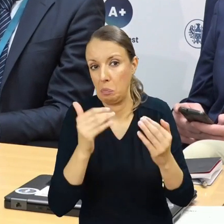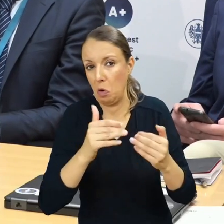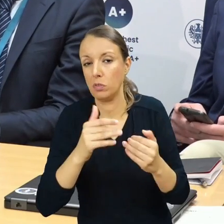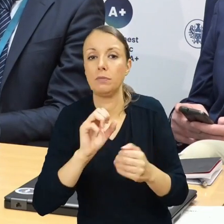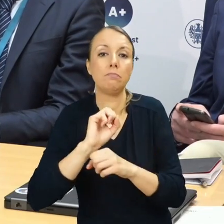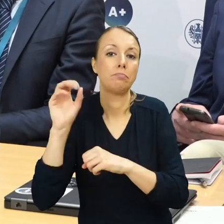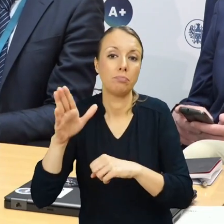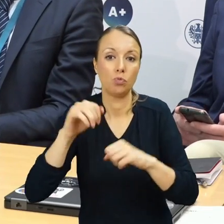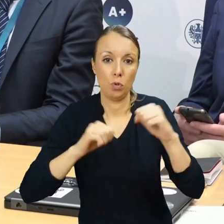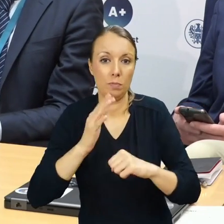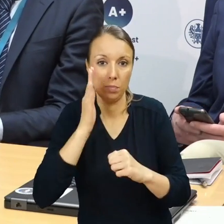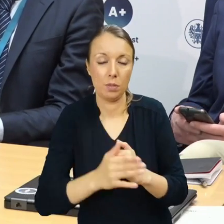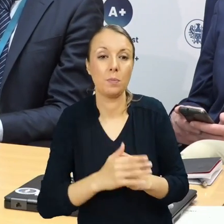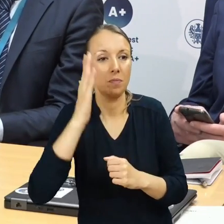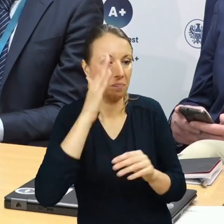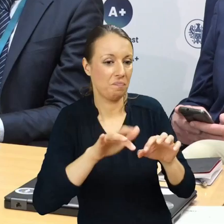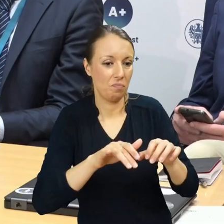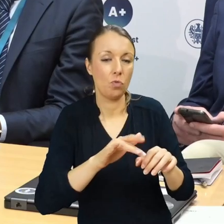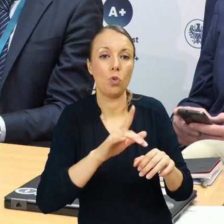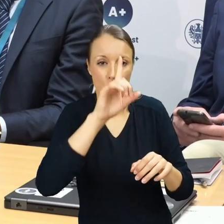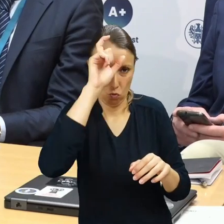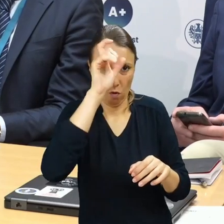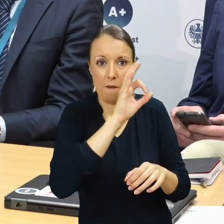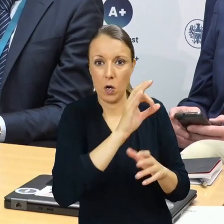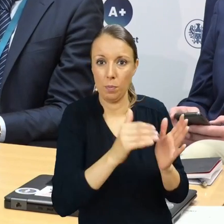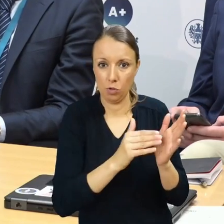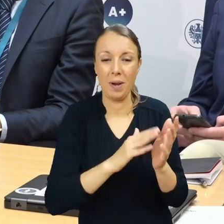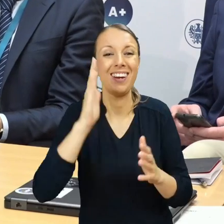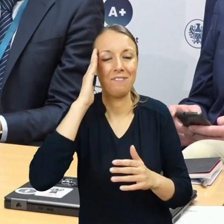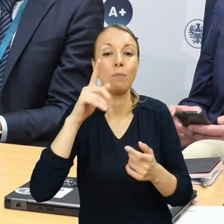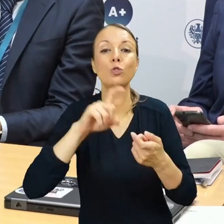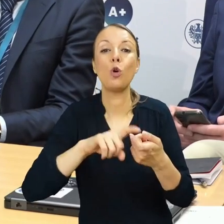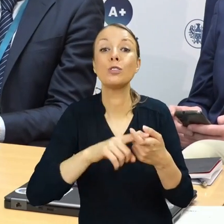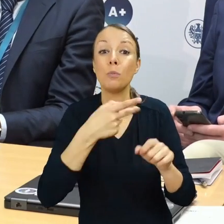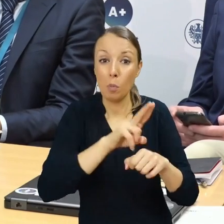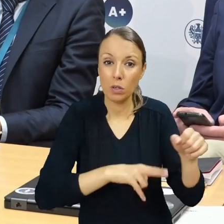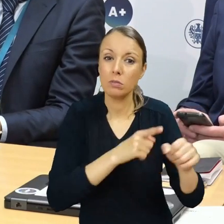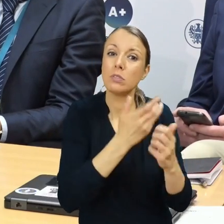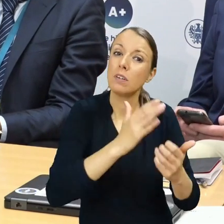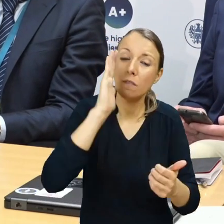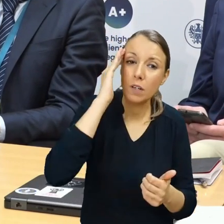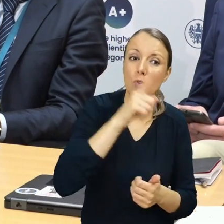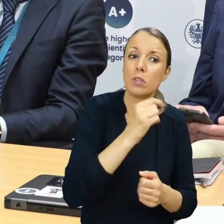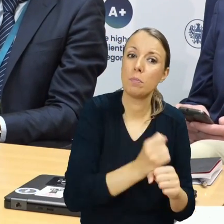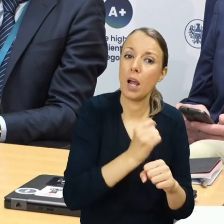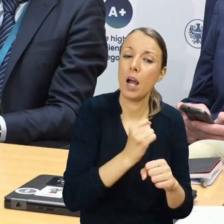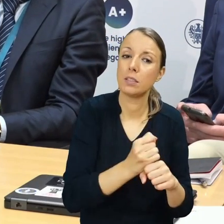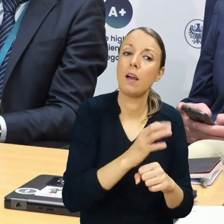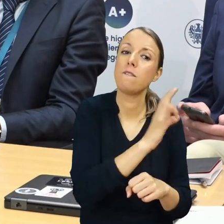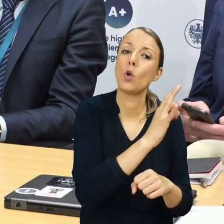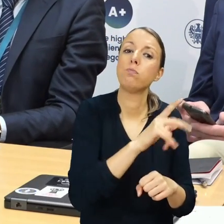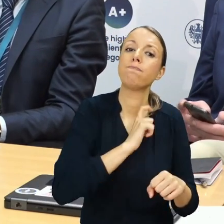napędzany pewną ludzką potrzebą i wierzę, że ci związkowcy policyjni chcieli wiedzieć, czy pracują w tej komendzie w bezpiecznych warunkach, czy też